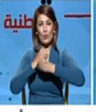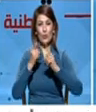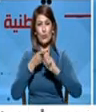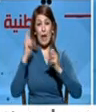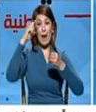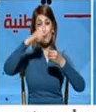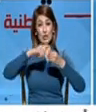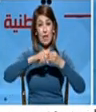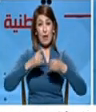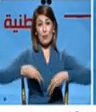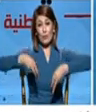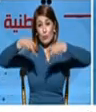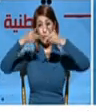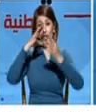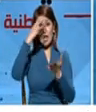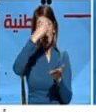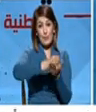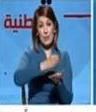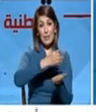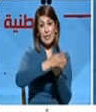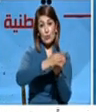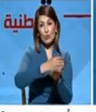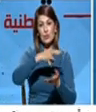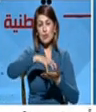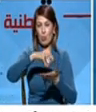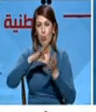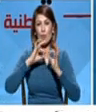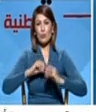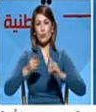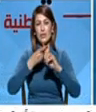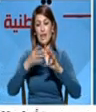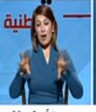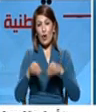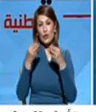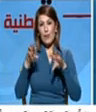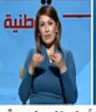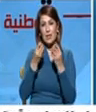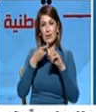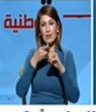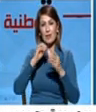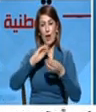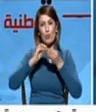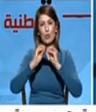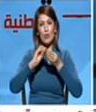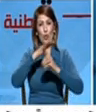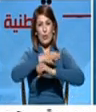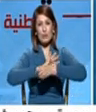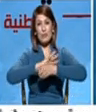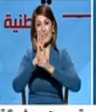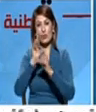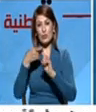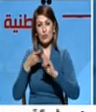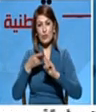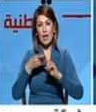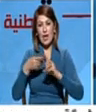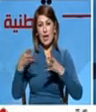مساهمه كبيره جدا من الجديد التونسي قاموا معنا من الذكر اللي في بدايه الازمه هي تم اه جمع